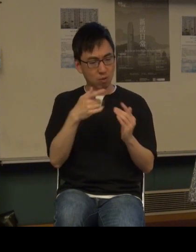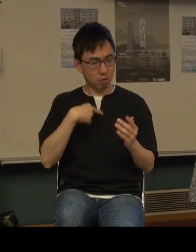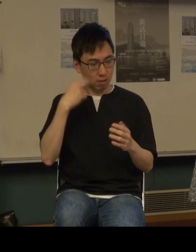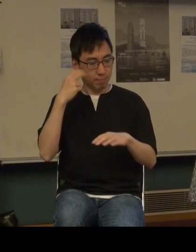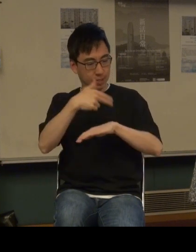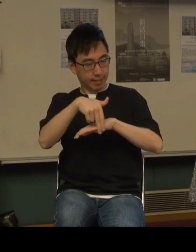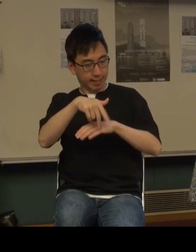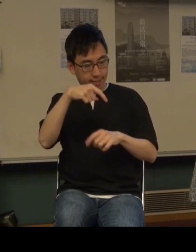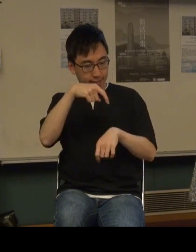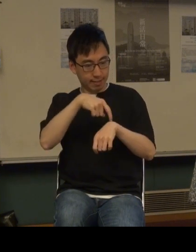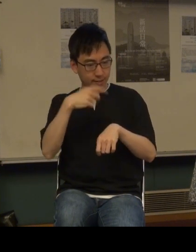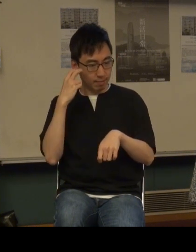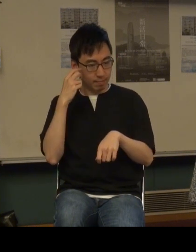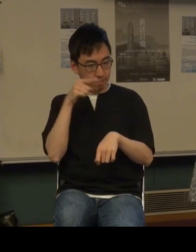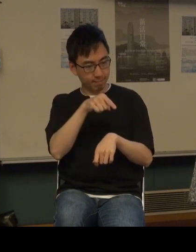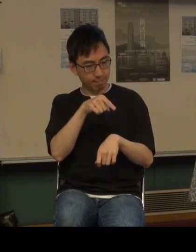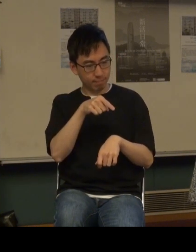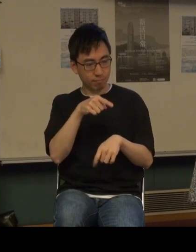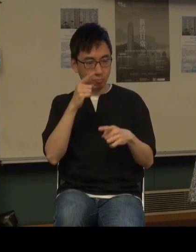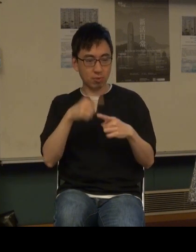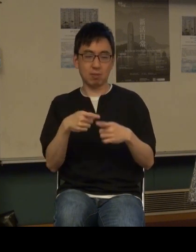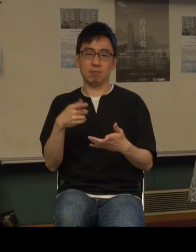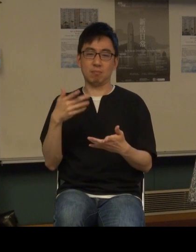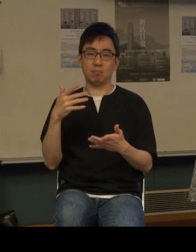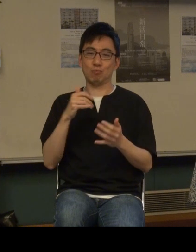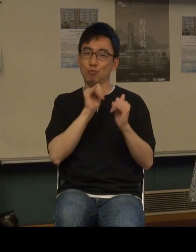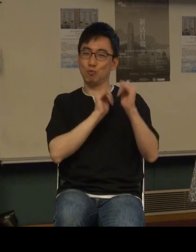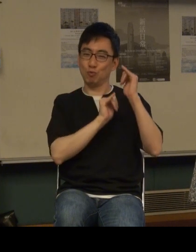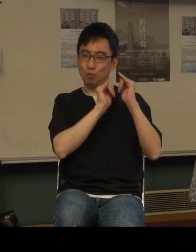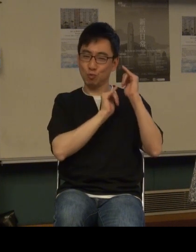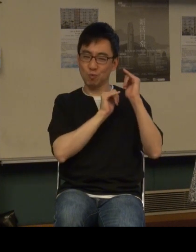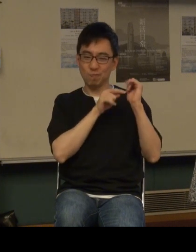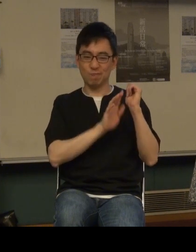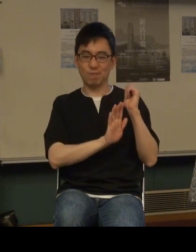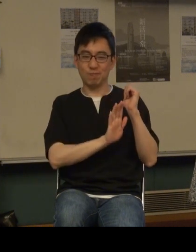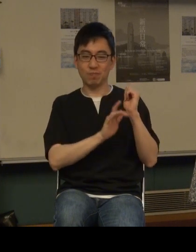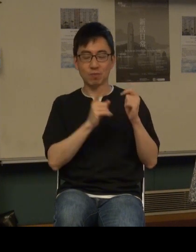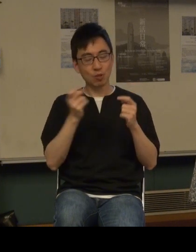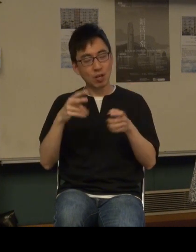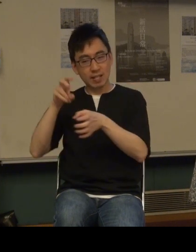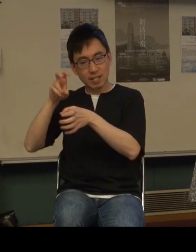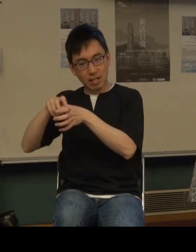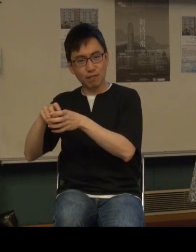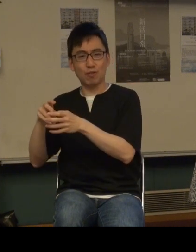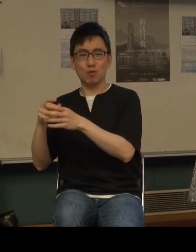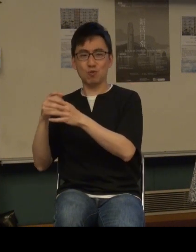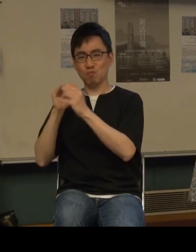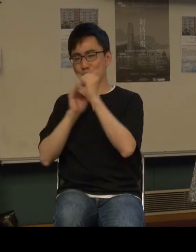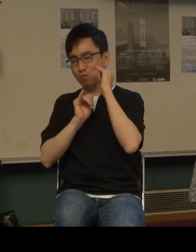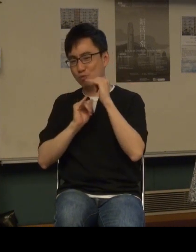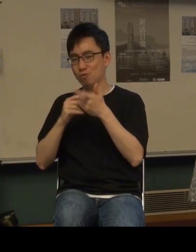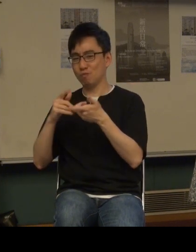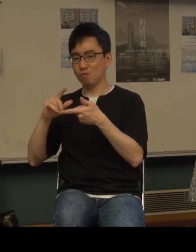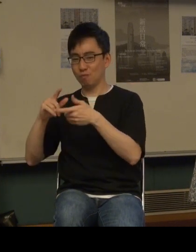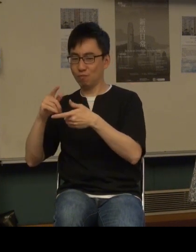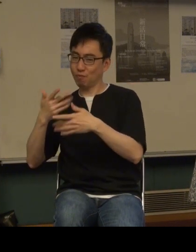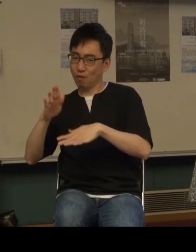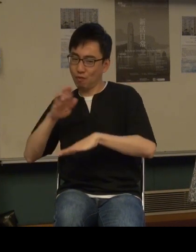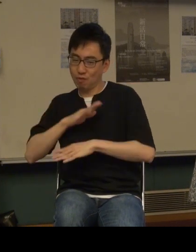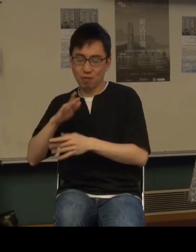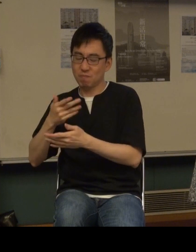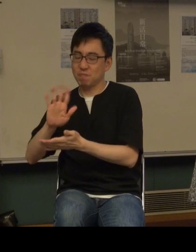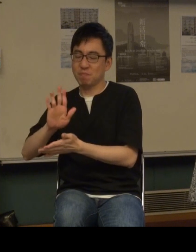咧，佢係打破咗，佢都係打破咗咧，西方古典建築嘅一貫，我哋頭先講嗰啲嘅做